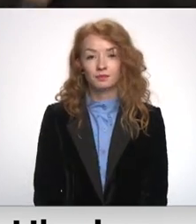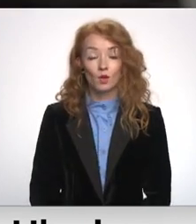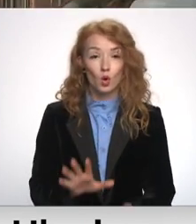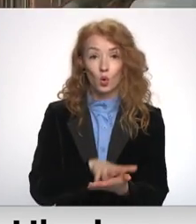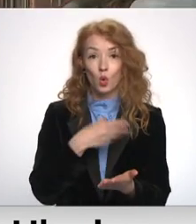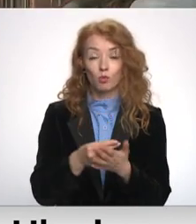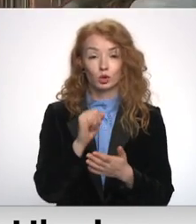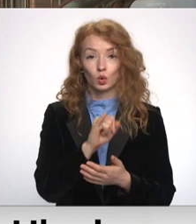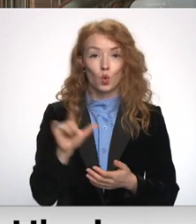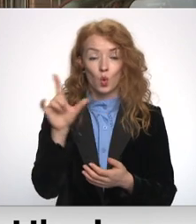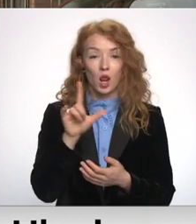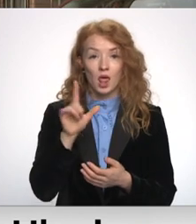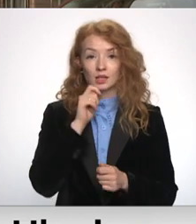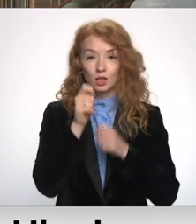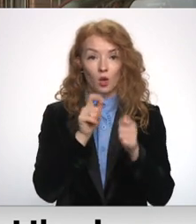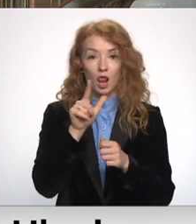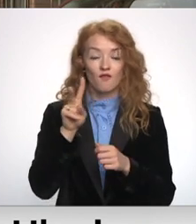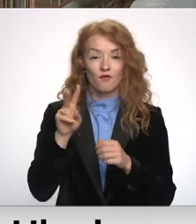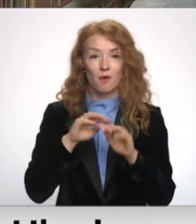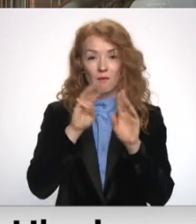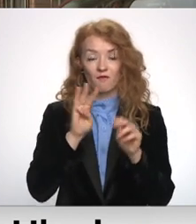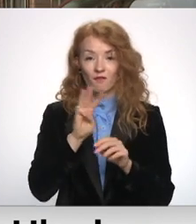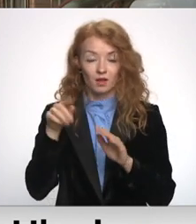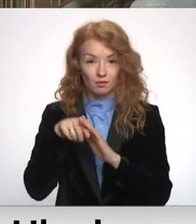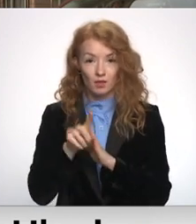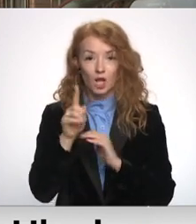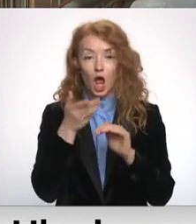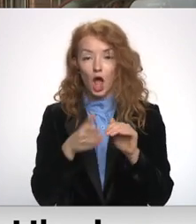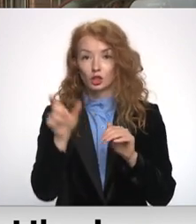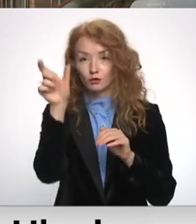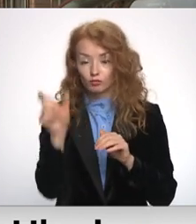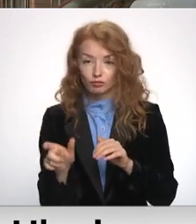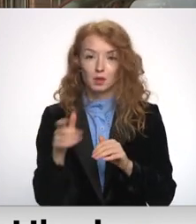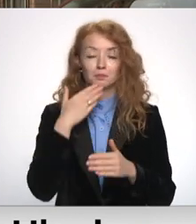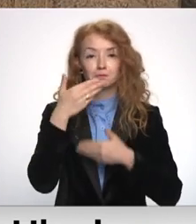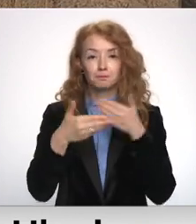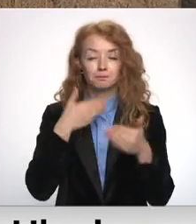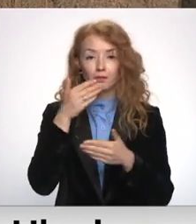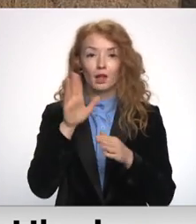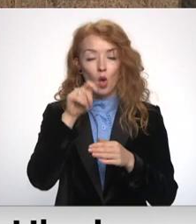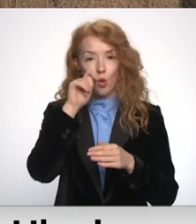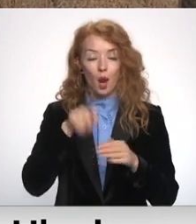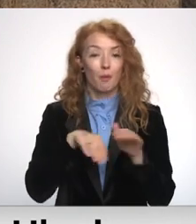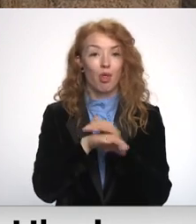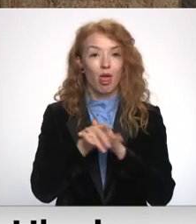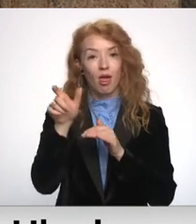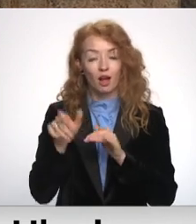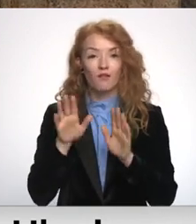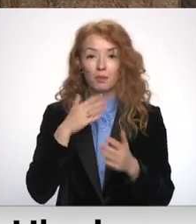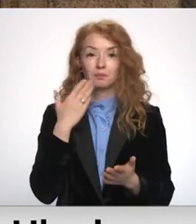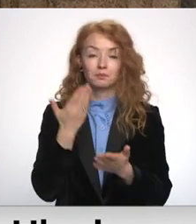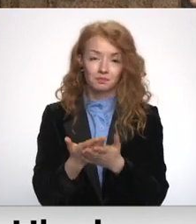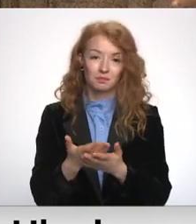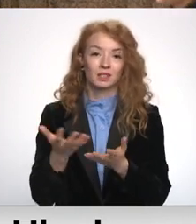Kopš jūlija fonda Ziedot LV mājaslapā ir atsevišķa sadaļa ukraiņu valodā un pieteikuma anketa, lai Ukrainas bēgļi varētu pieteikties un